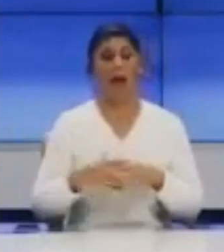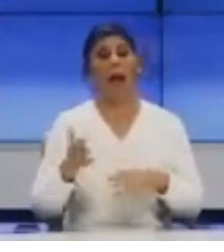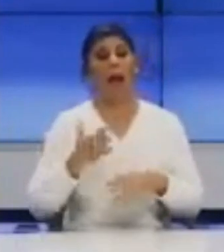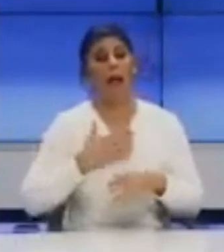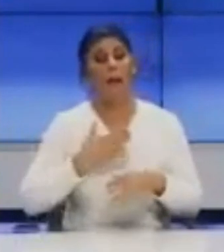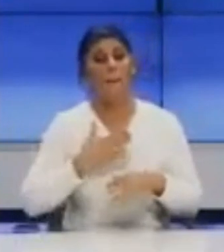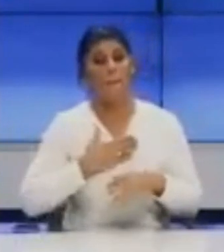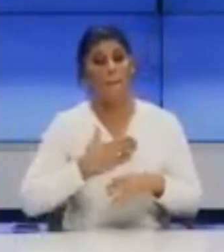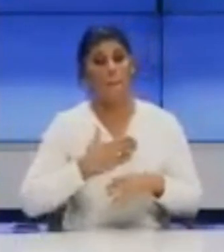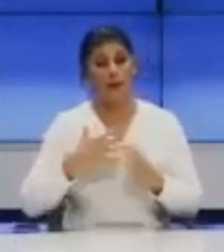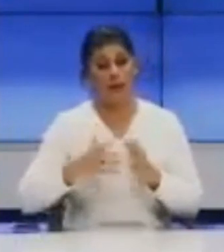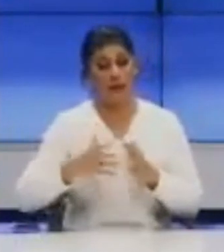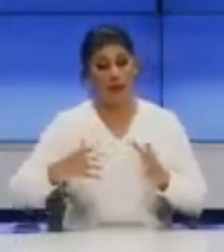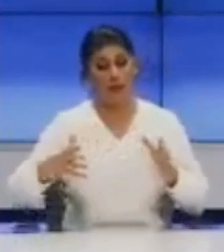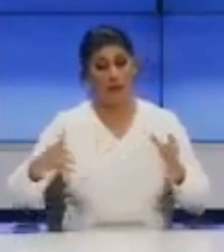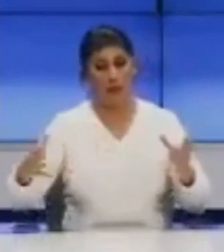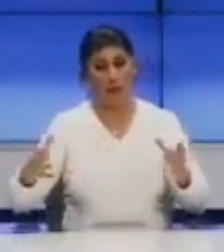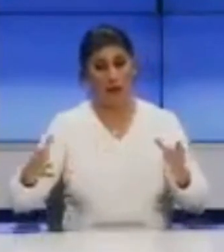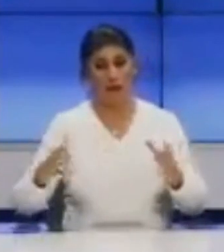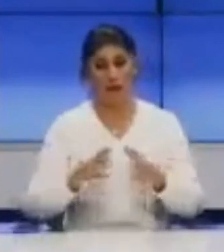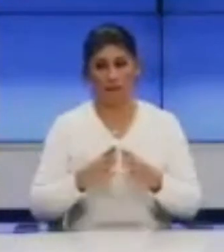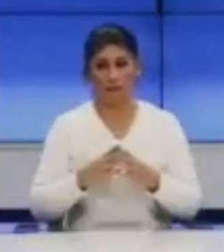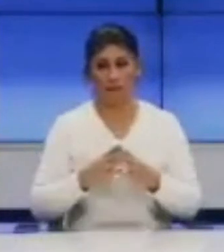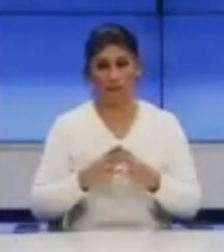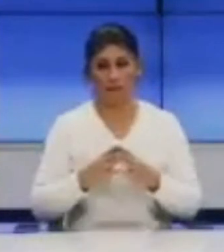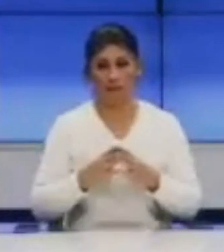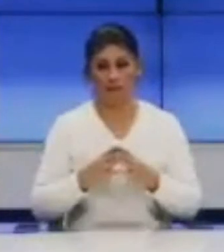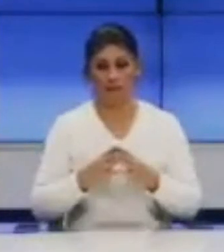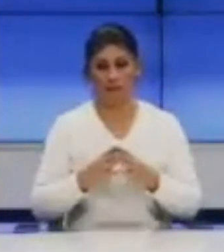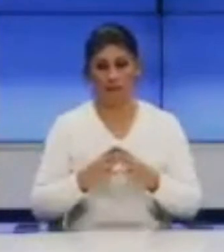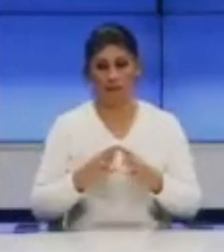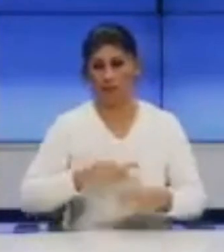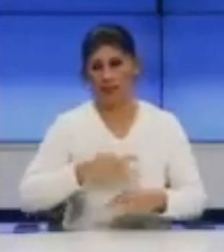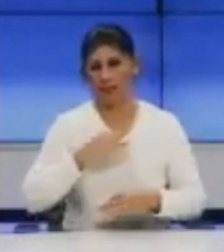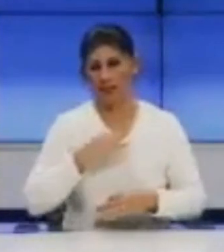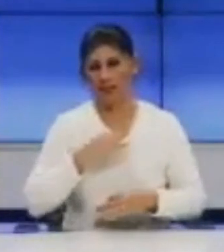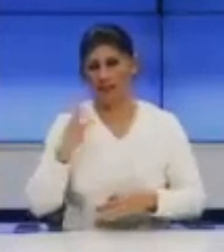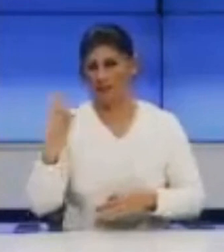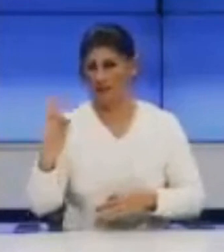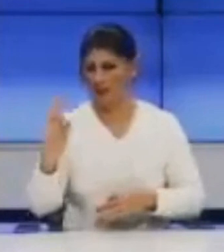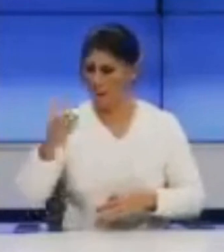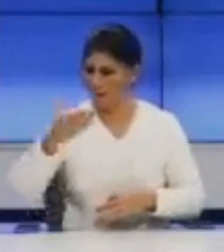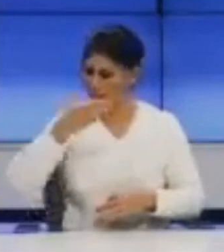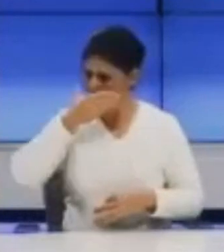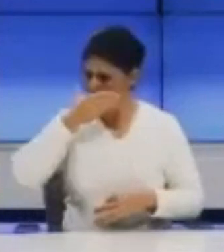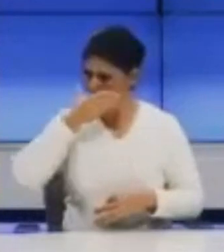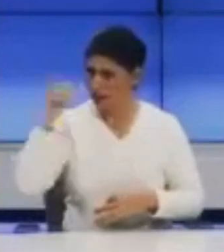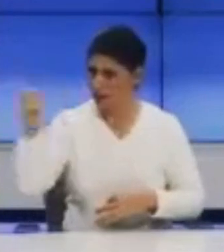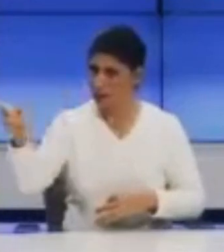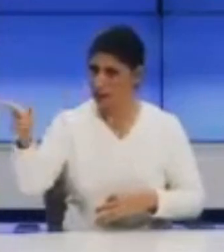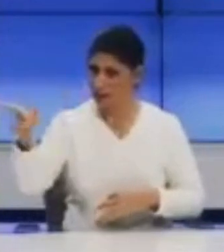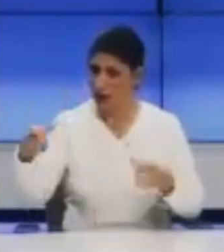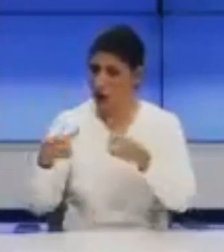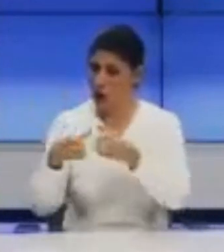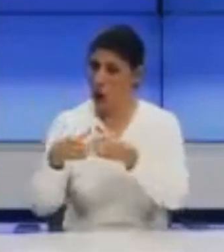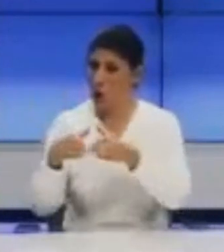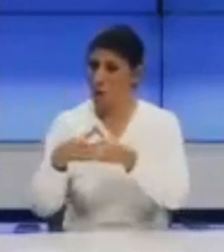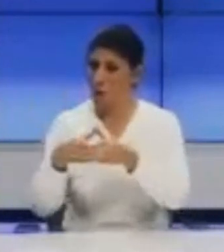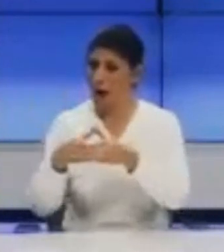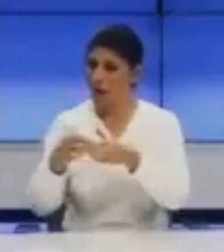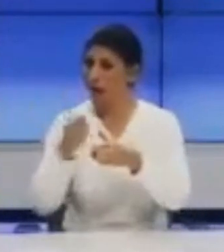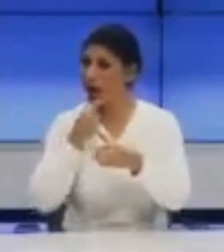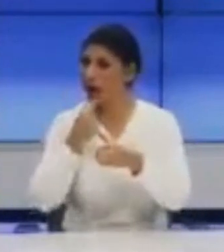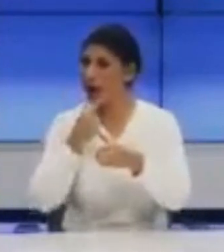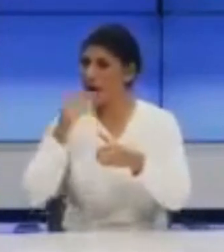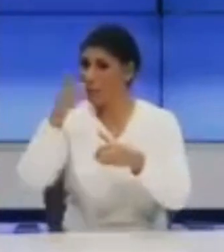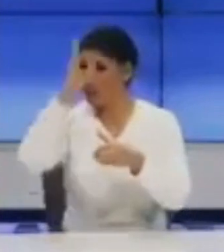Εμείς είμαστε αυτοί οι οποίοι διευρύναμε. Παρακαλώ, κύριε φίλη μου, φορέστε τη μάσκα σας. Είστε και σε ομάδα ευπαθούς. Είστε και